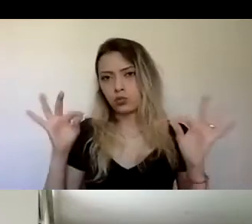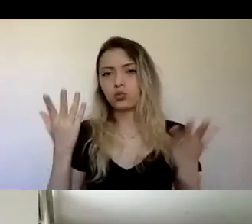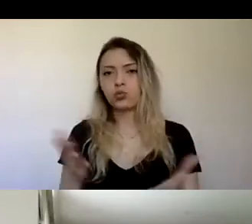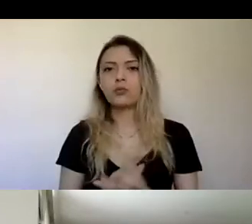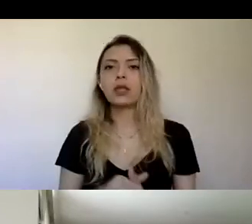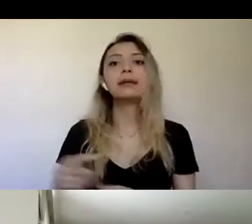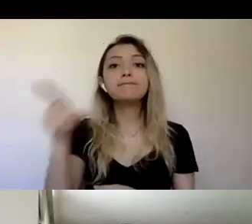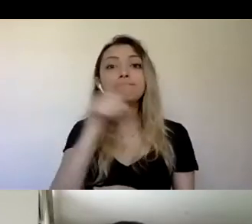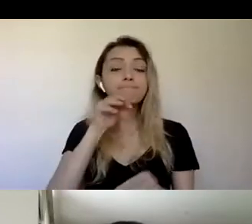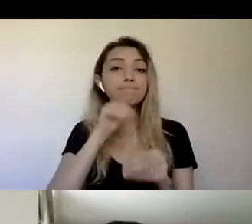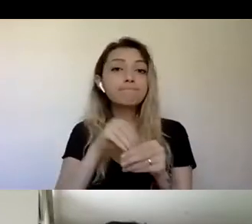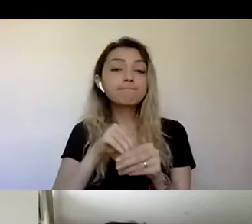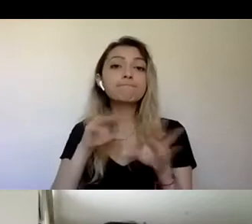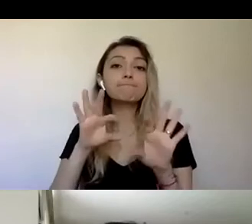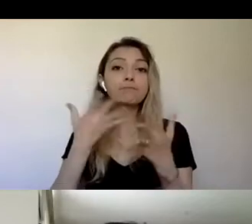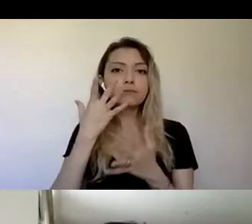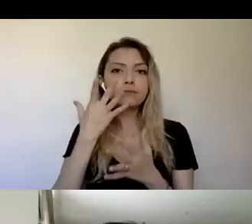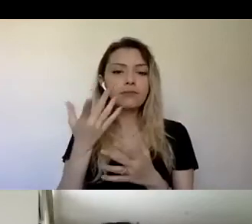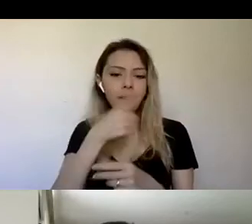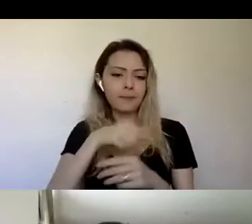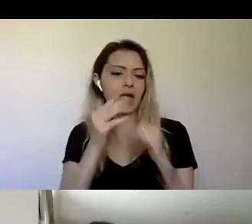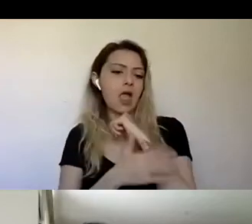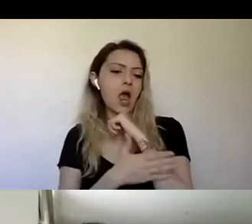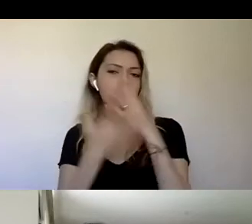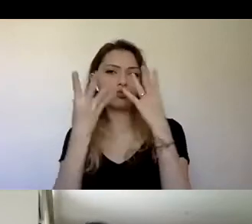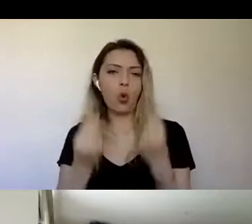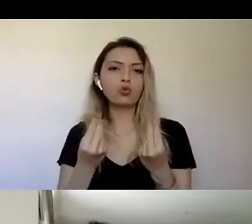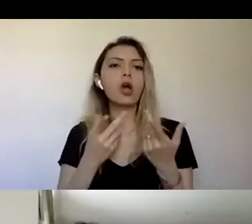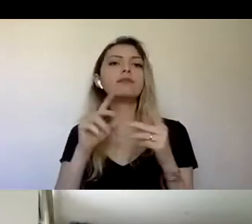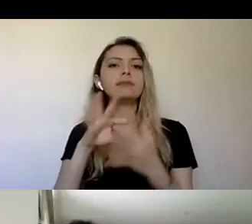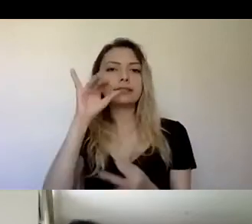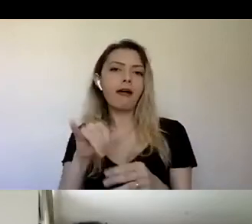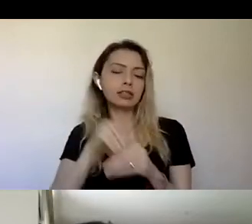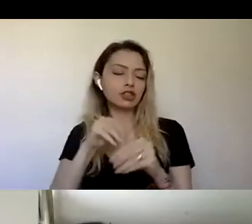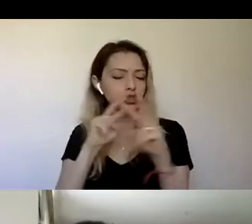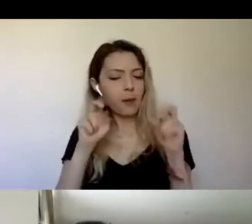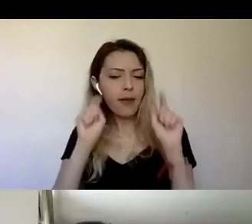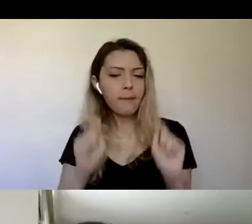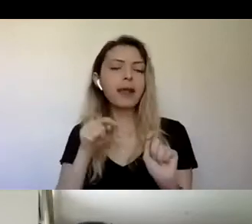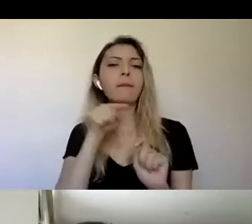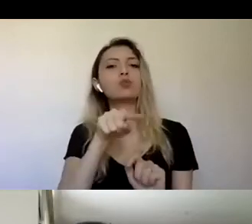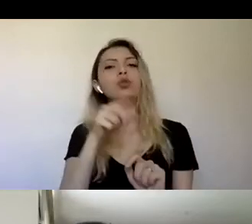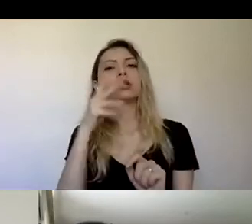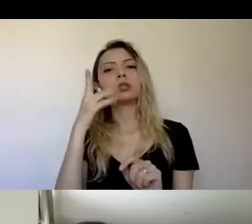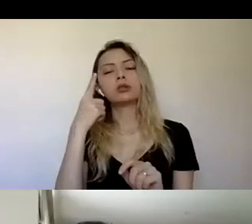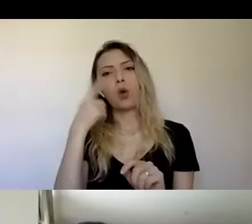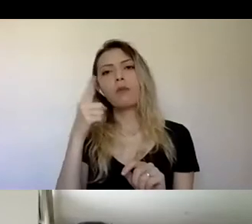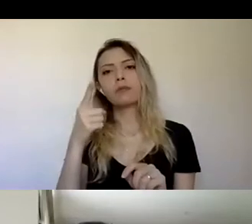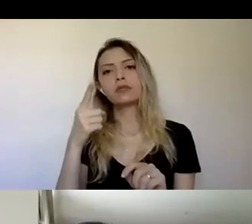size göstergelerin nasıl bize yardım edeceğini biraz daha gösteriyordur bu örnekler.